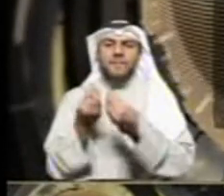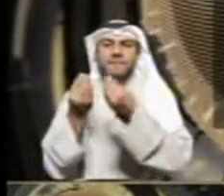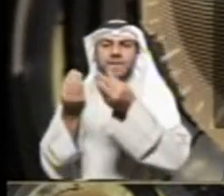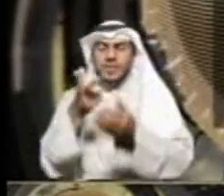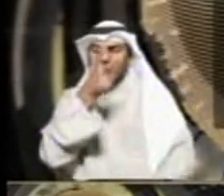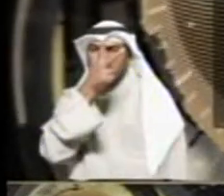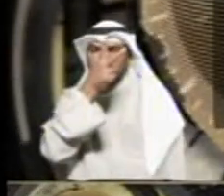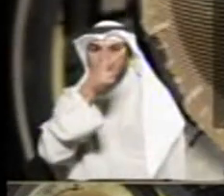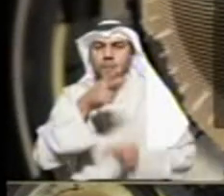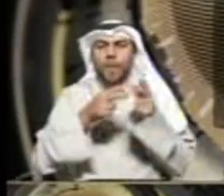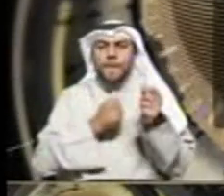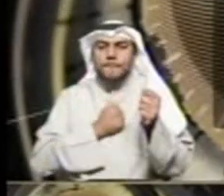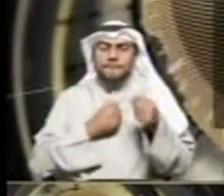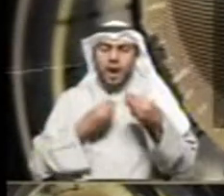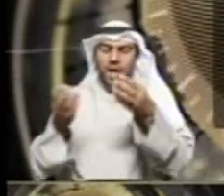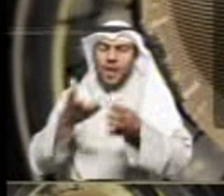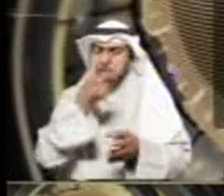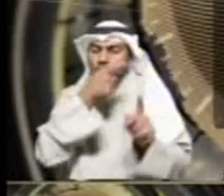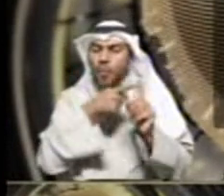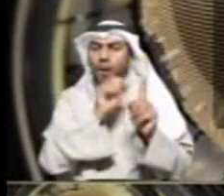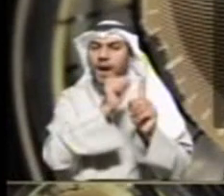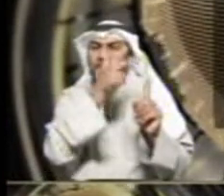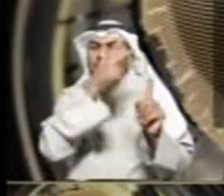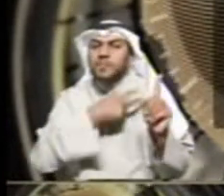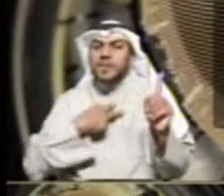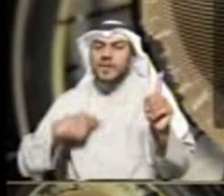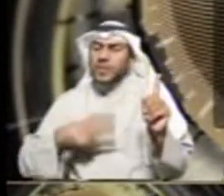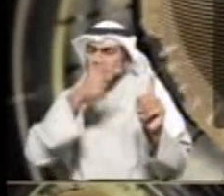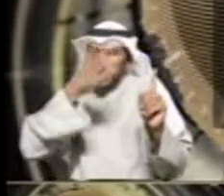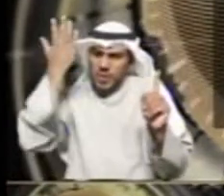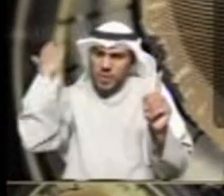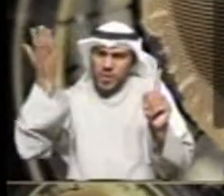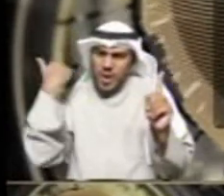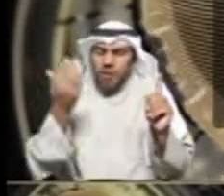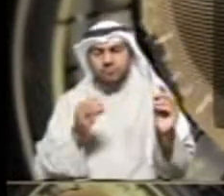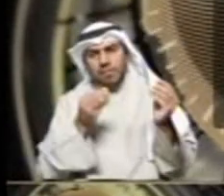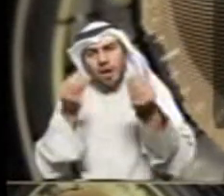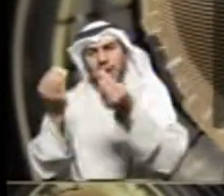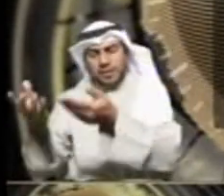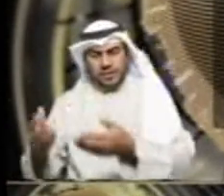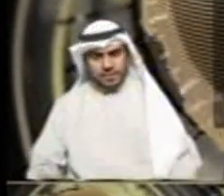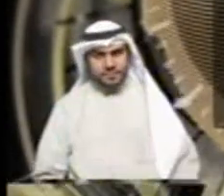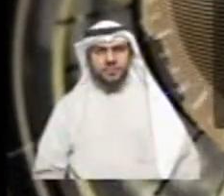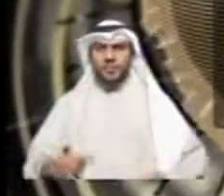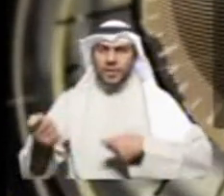رديفة للعلاقات التاريخية المتميزة على الصعيد السياسي على الأصعدة السياسية والاقتصادية والتجارية والاستثمارية.